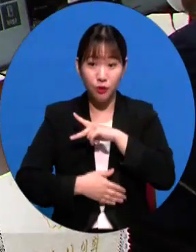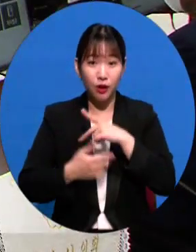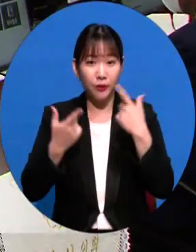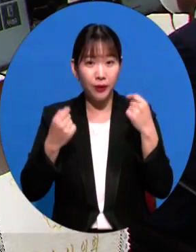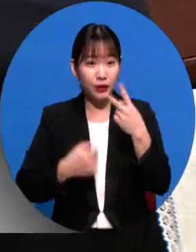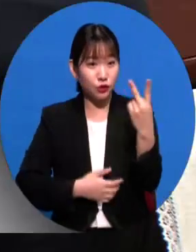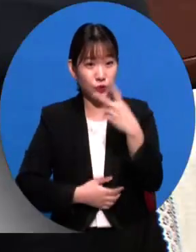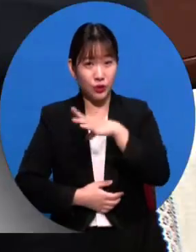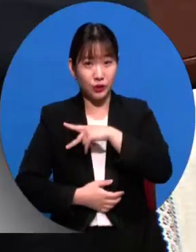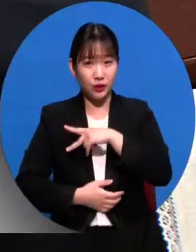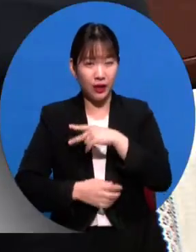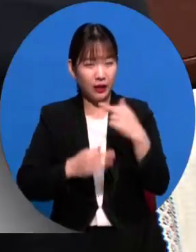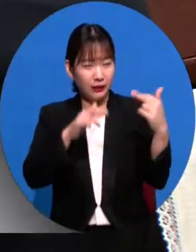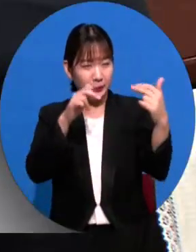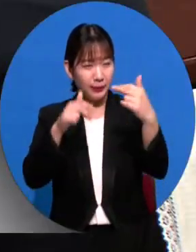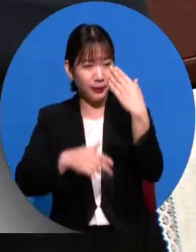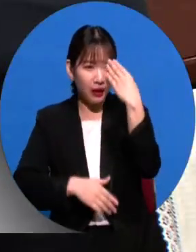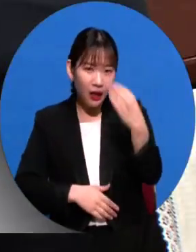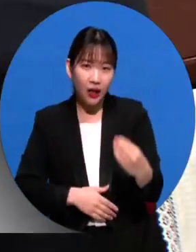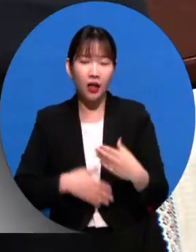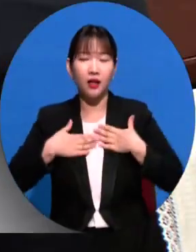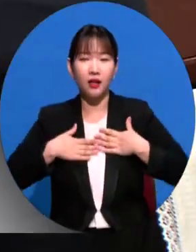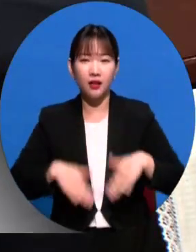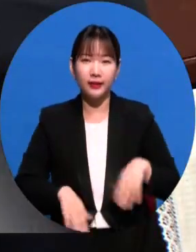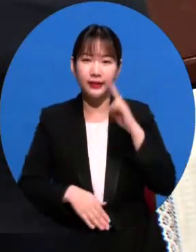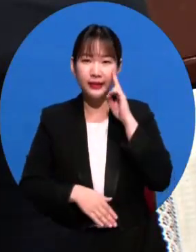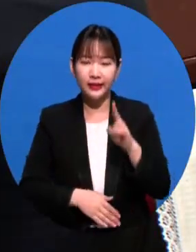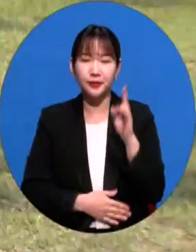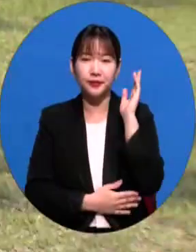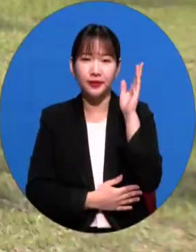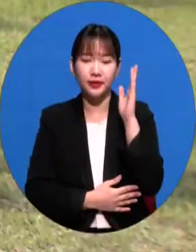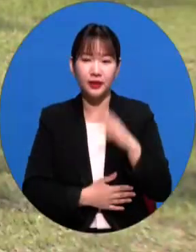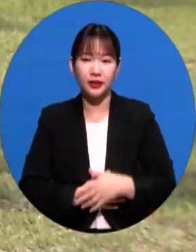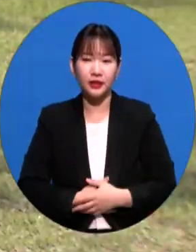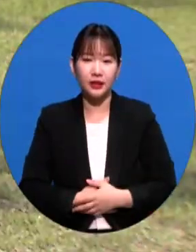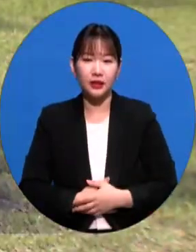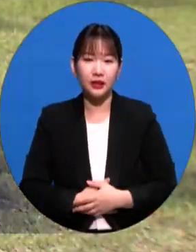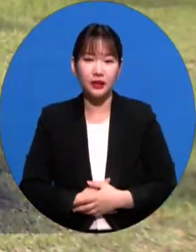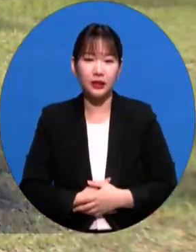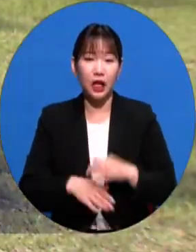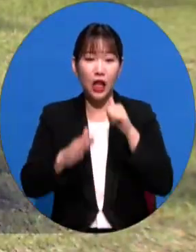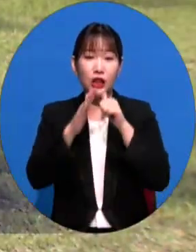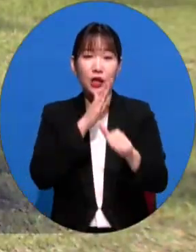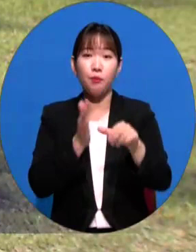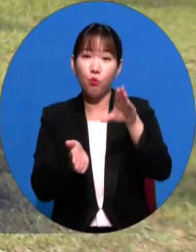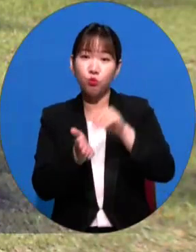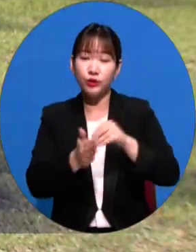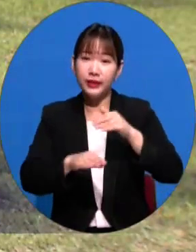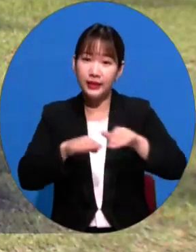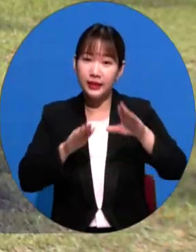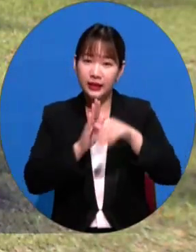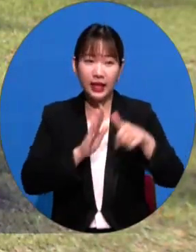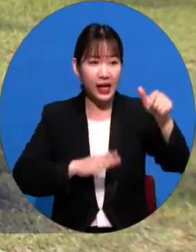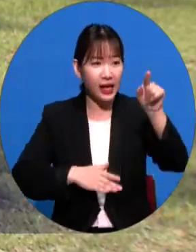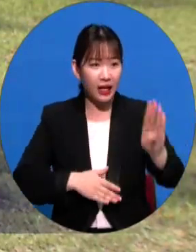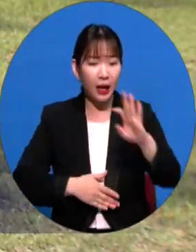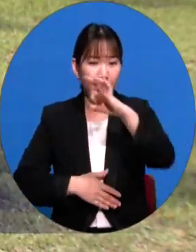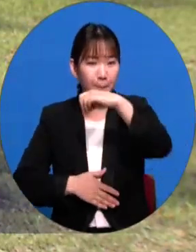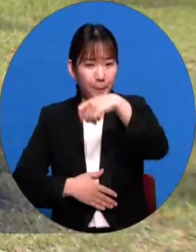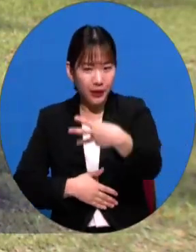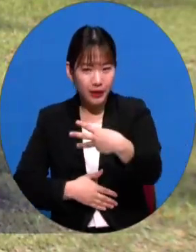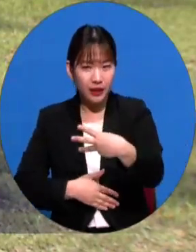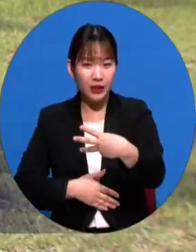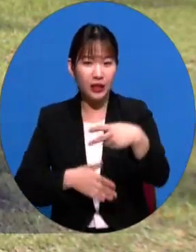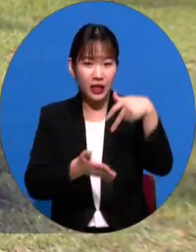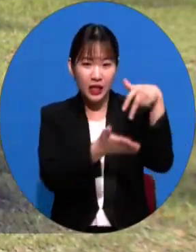역시 두 국회의원들의 신경전에 극심한 피로감을 호소하고 있습니다 주요 어제 철회에서도 각과 우리